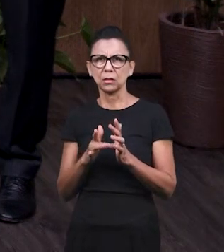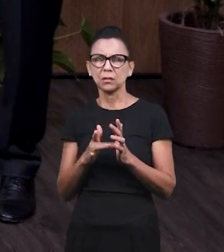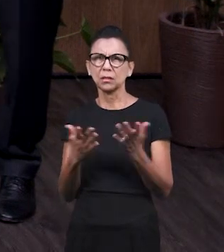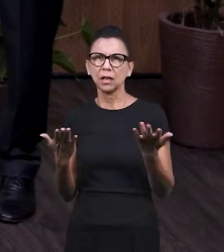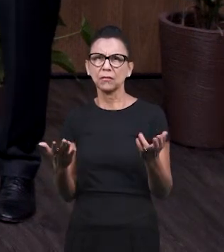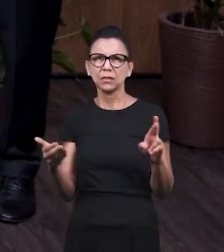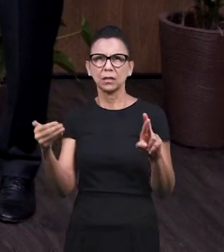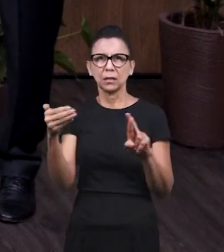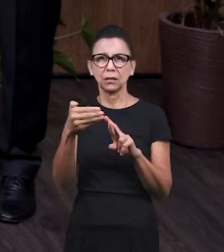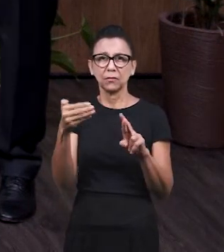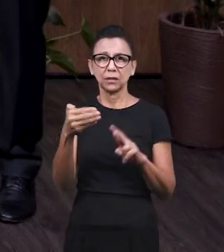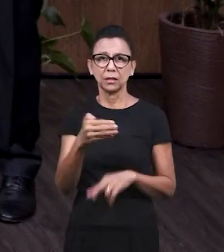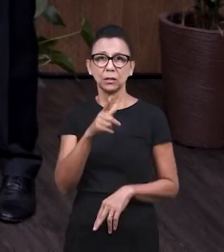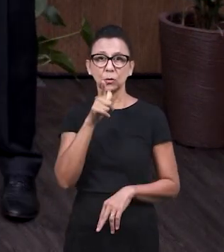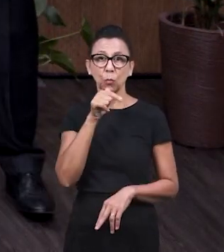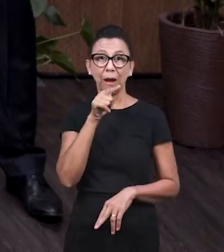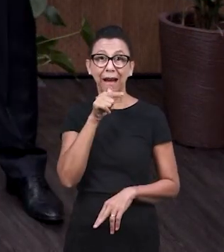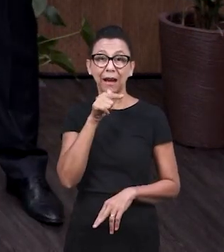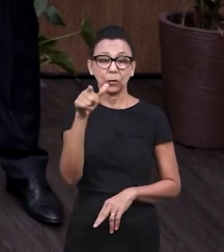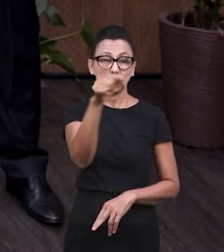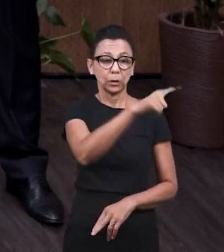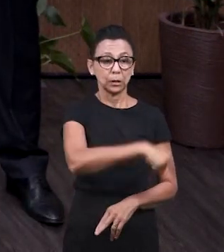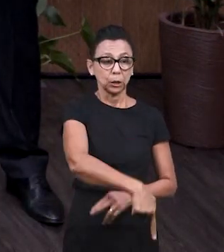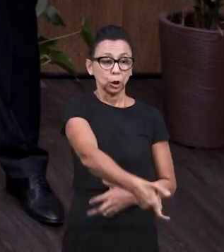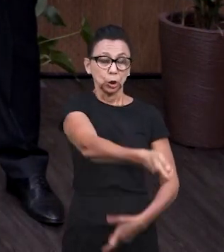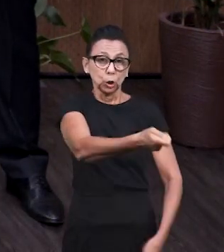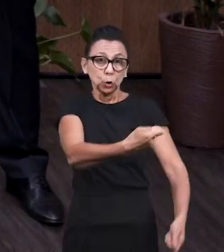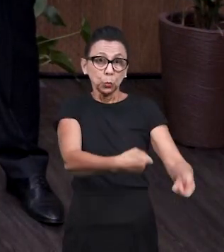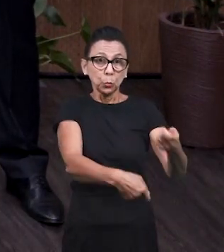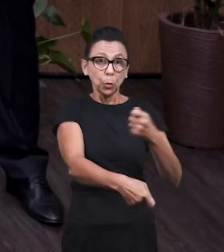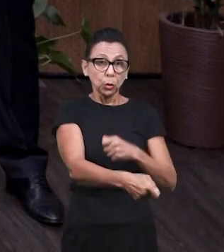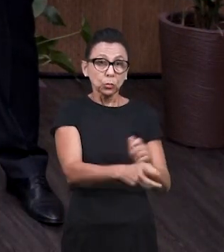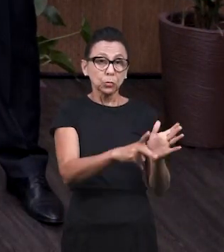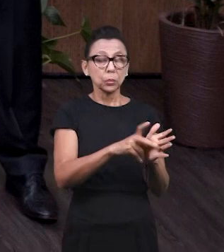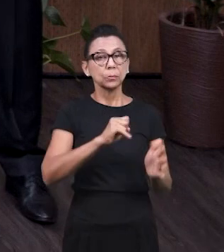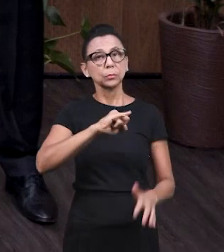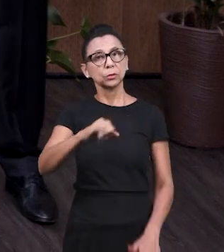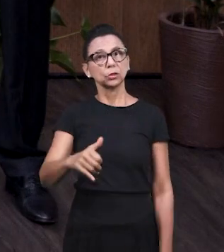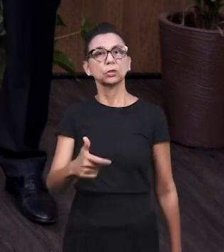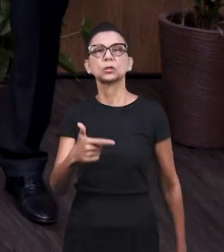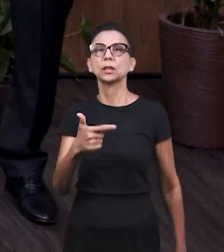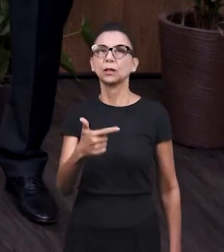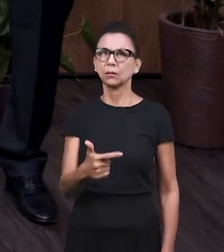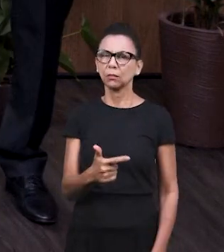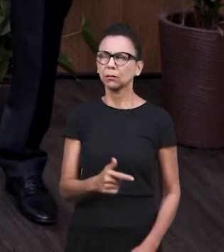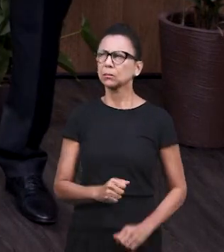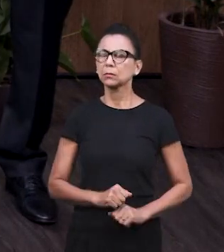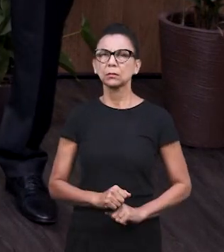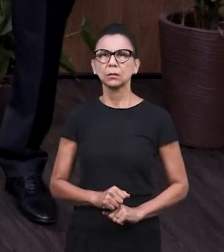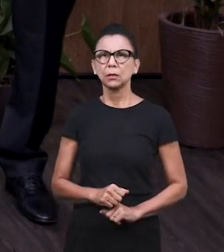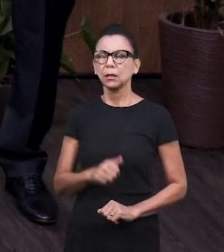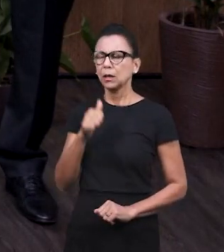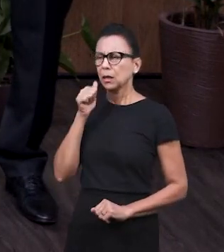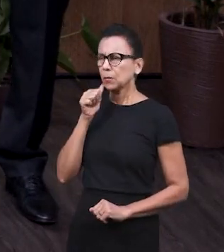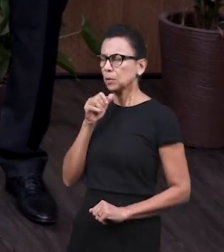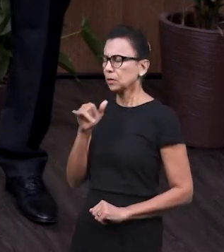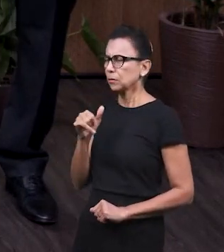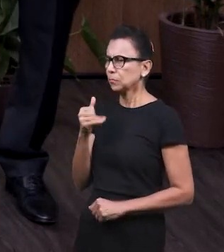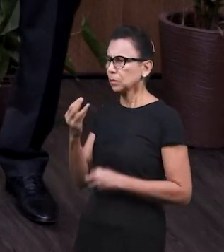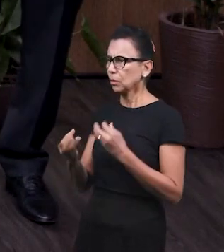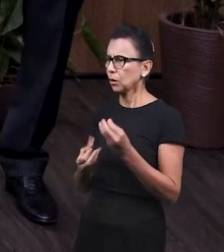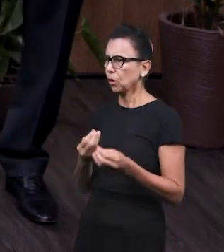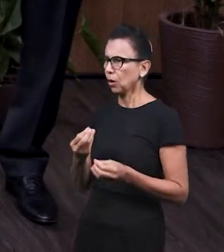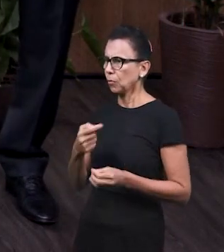et H2E, le puits de Jacob. Et elle a argumenté, mais le puits est profond. Vous n'allez